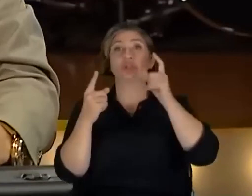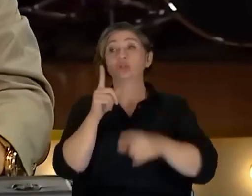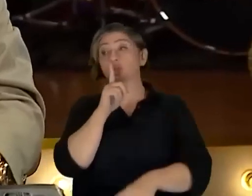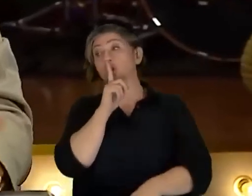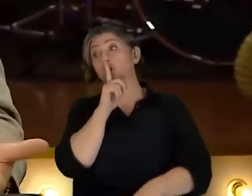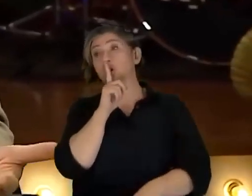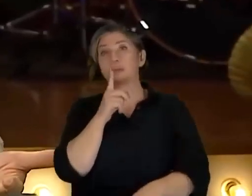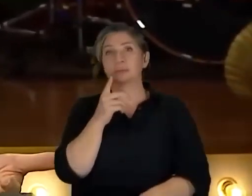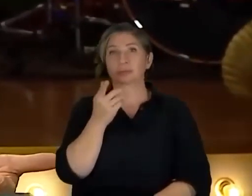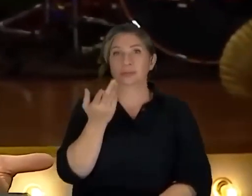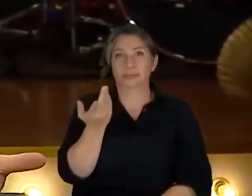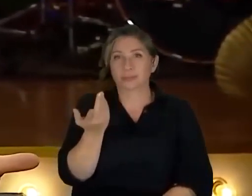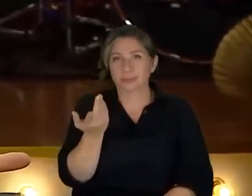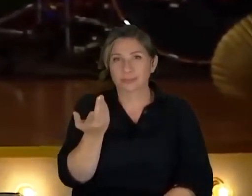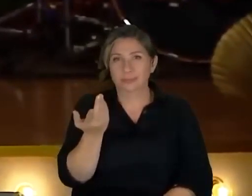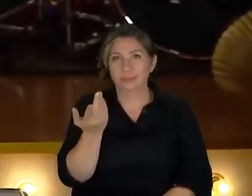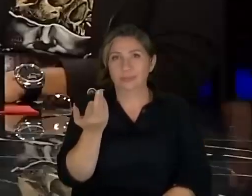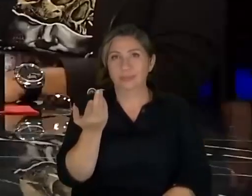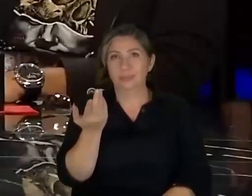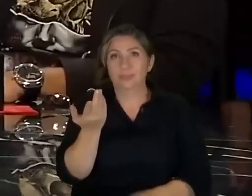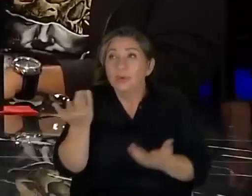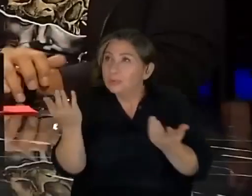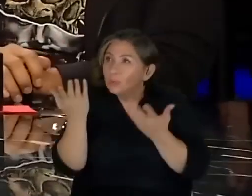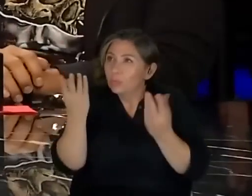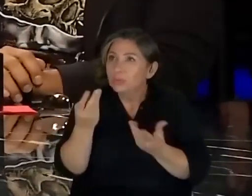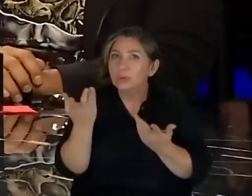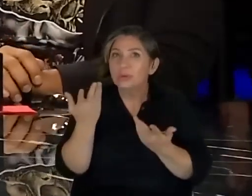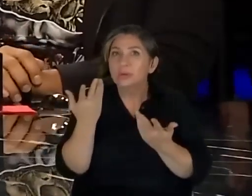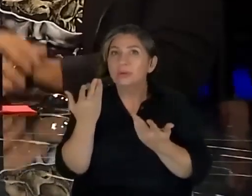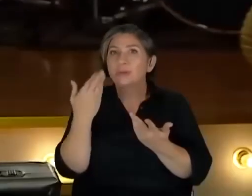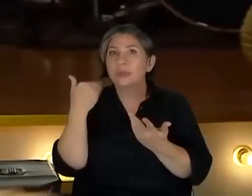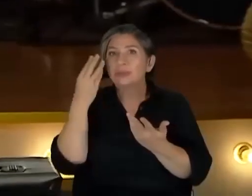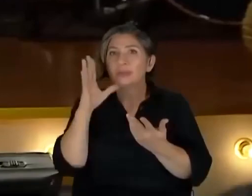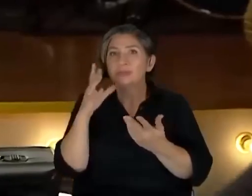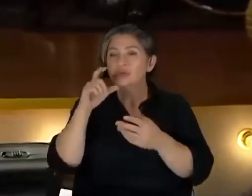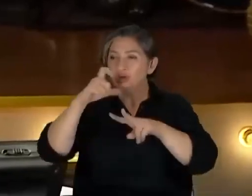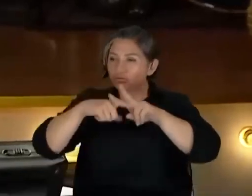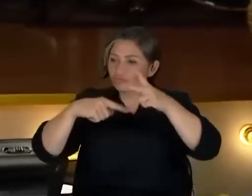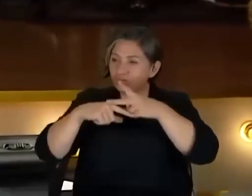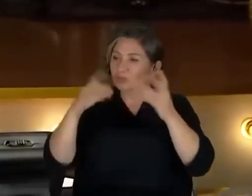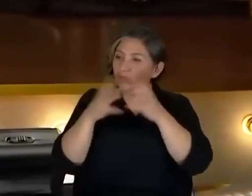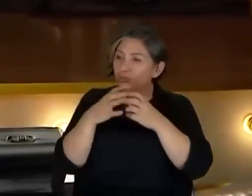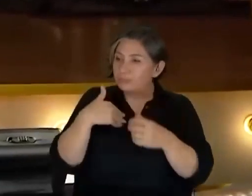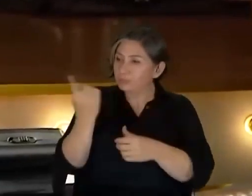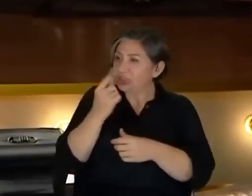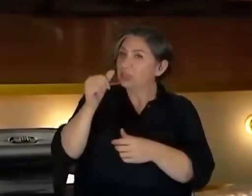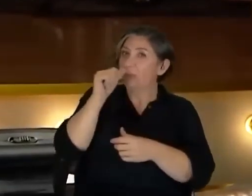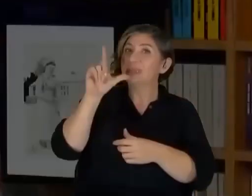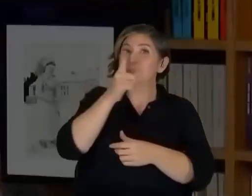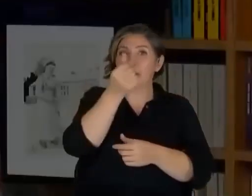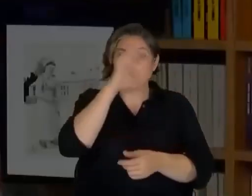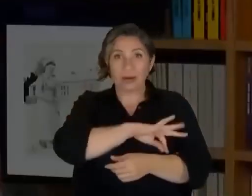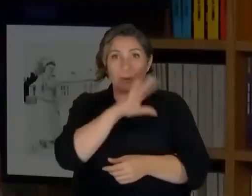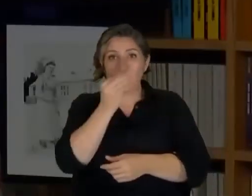ses geliyor. Net. Biraz bir öyle niye lan ya niye abi? Yani ya zaten bir, bizim bir şey içmemiz lazım değil mi? Sizin